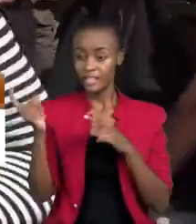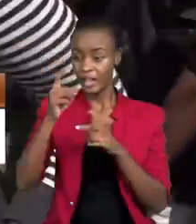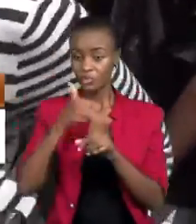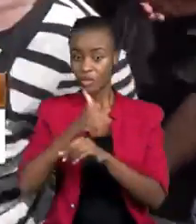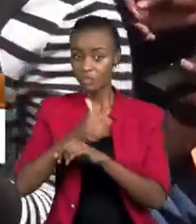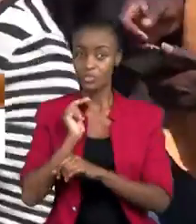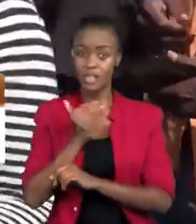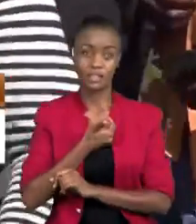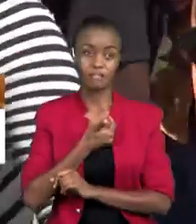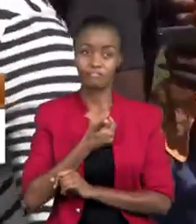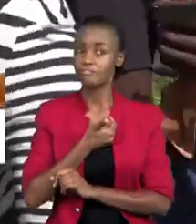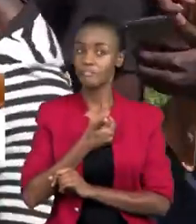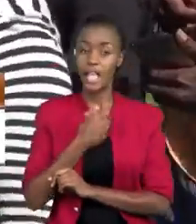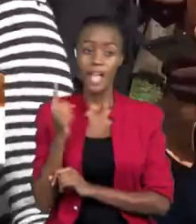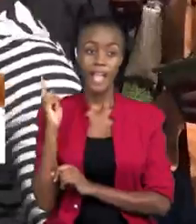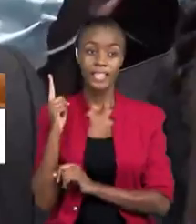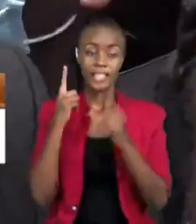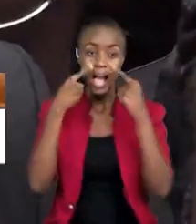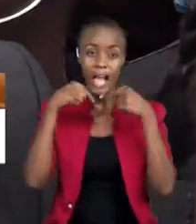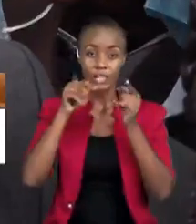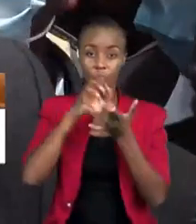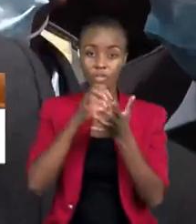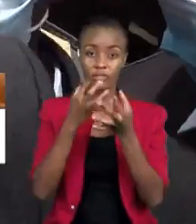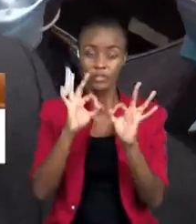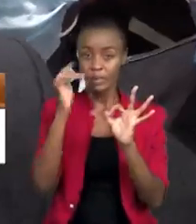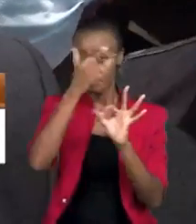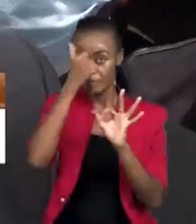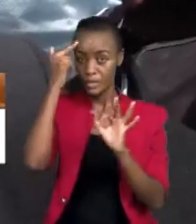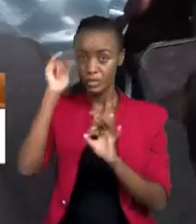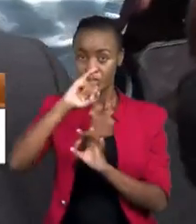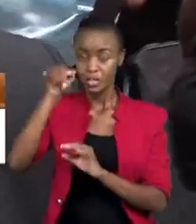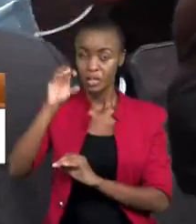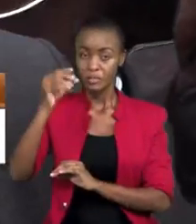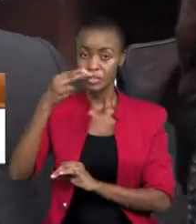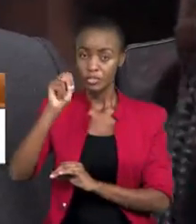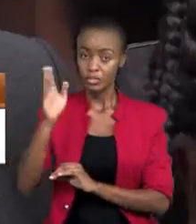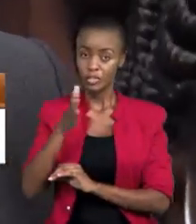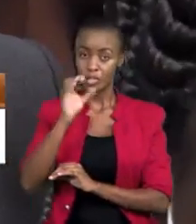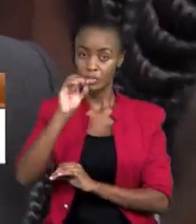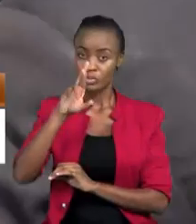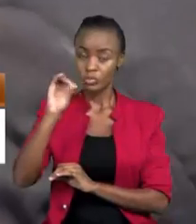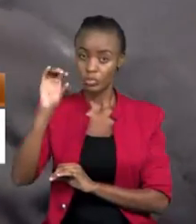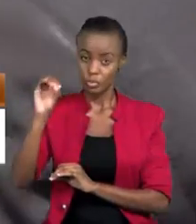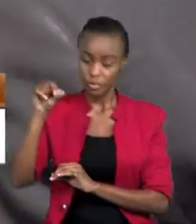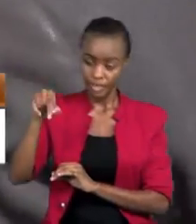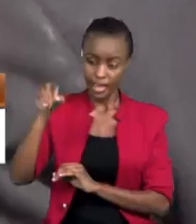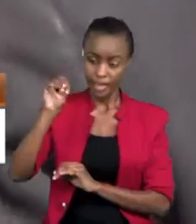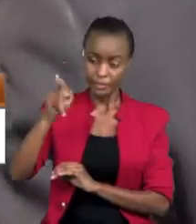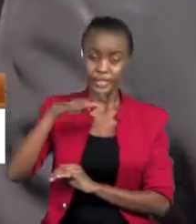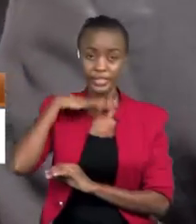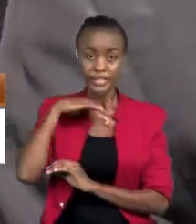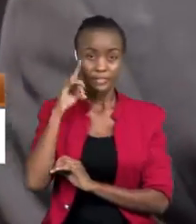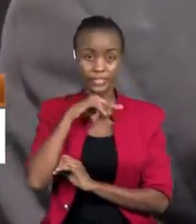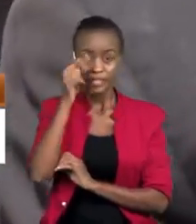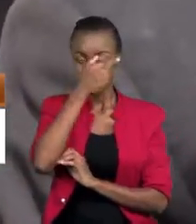hapa. Kiti hicho kilitangazwa wazi baada ya John Oro Oyoka aliyekuwa mbunge wa eneo hilo kuaga dunia